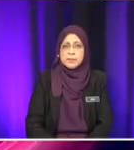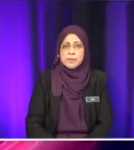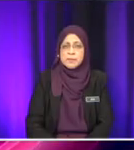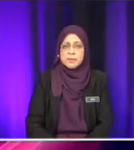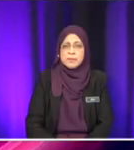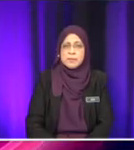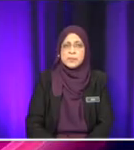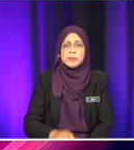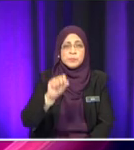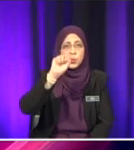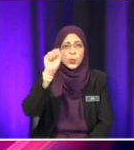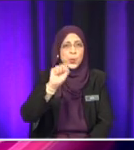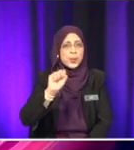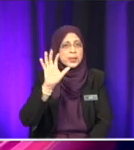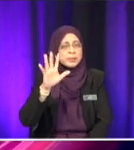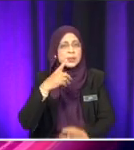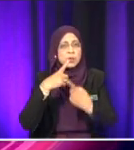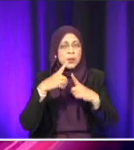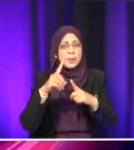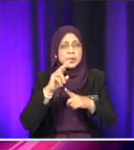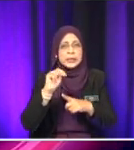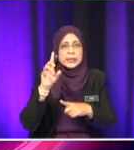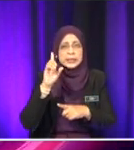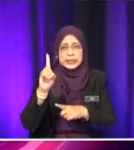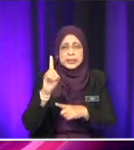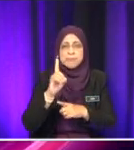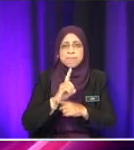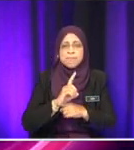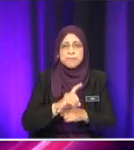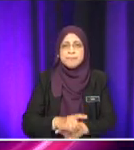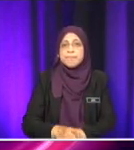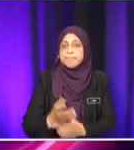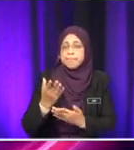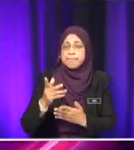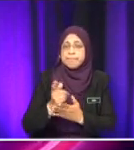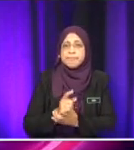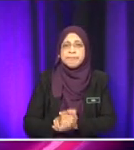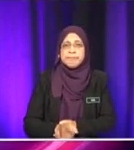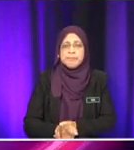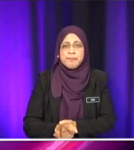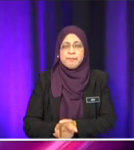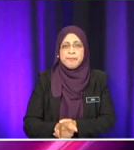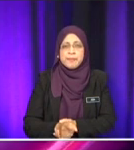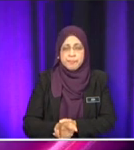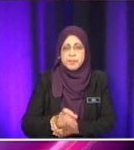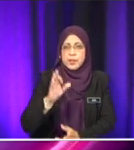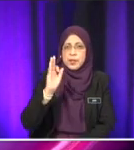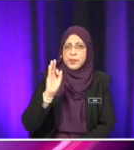soalnya 5 jawaban dia Diego kepadatan figura dan gaji realistik